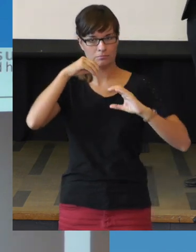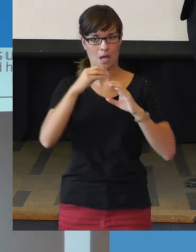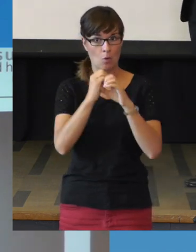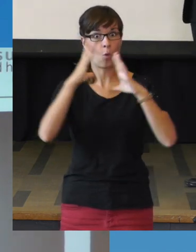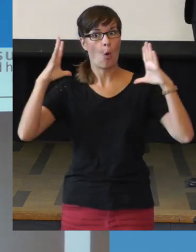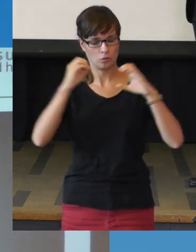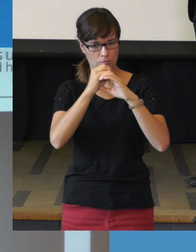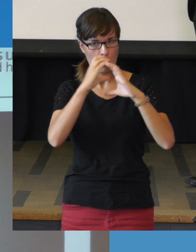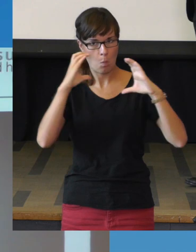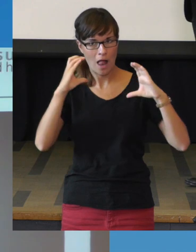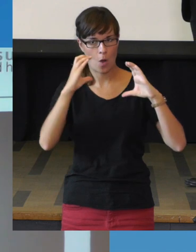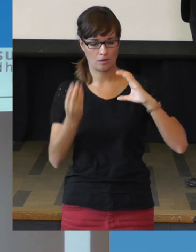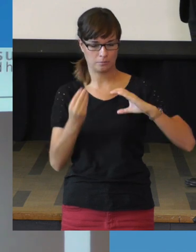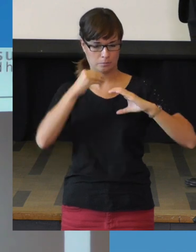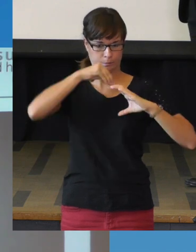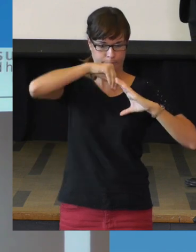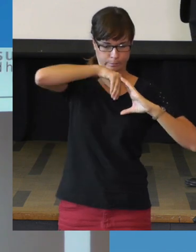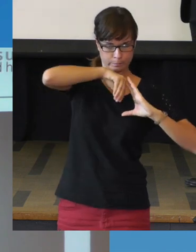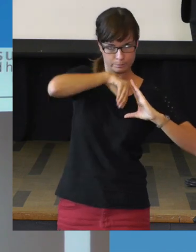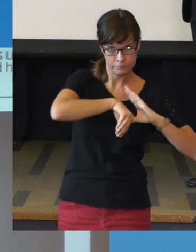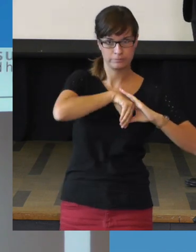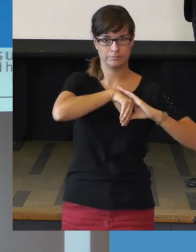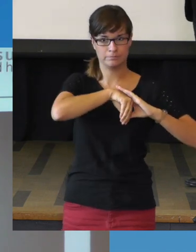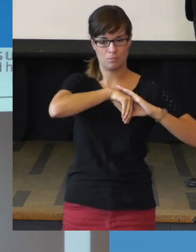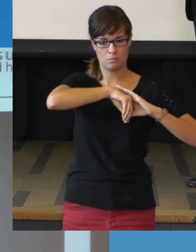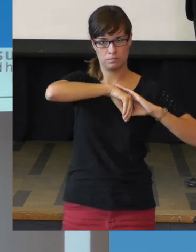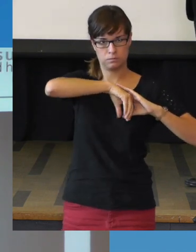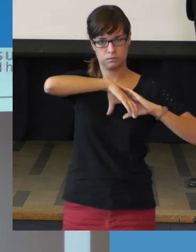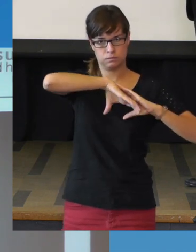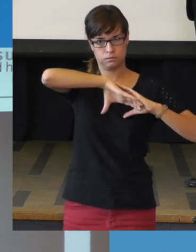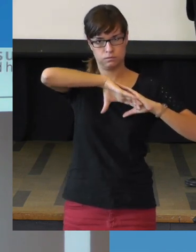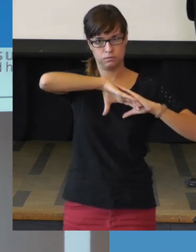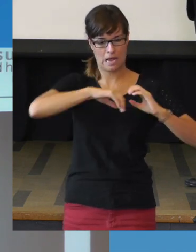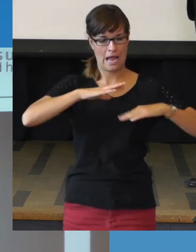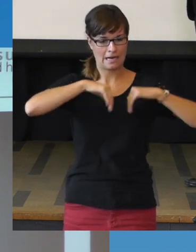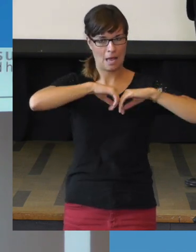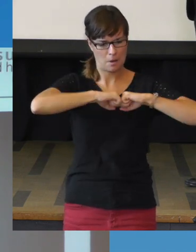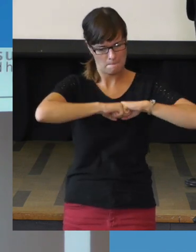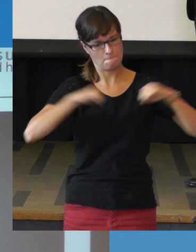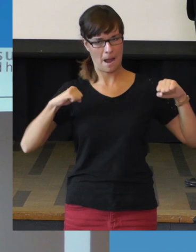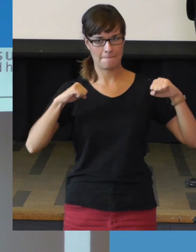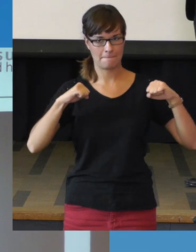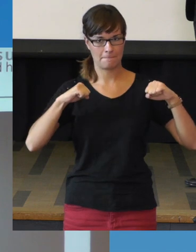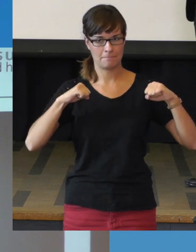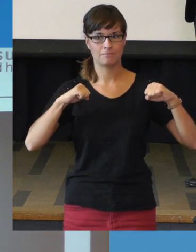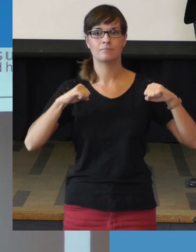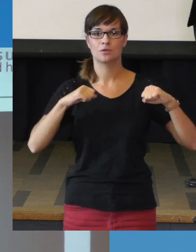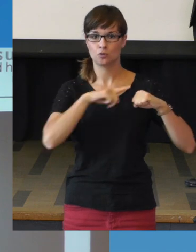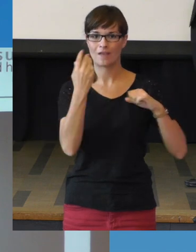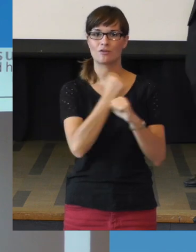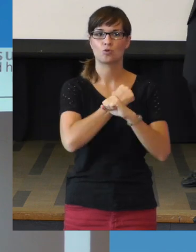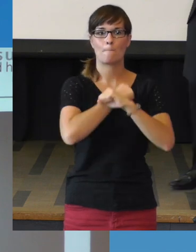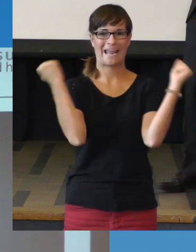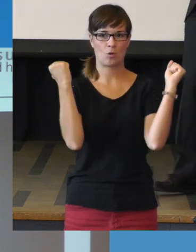natürlich sehr viel größer ist, weil er nicht in den Herzkranzgefäßen eingesetzt wird, sondern um die Klappe hier zu sprengen, und dann führen wir als erstes eine Klappensprengung